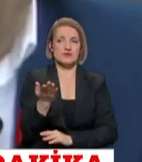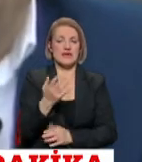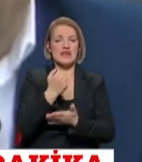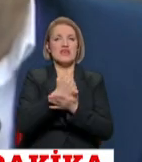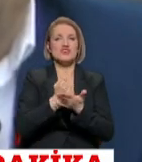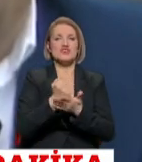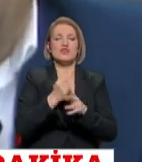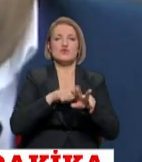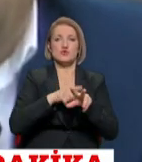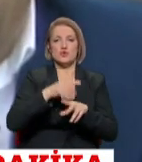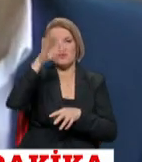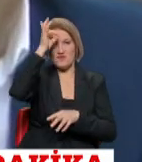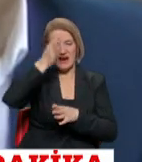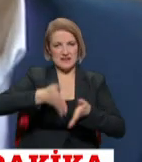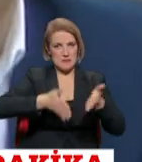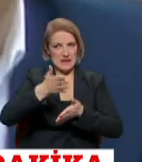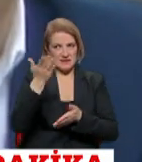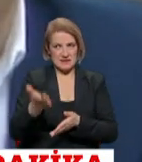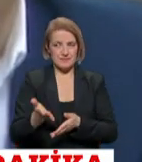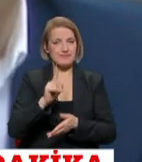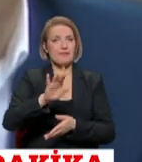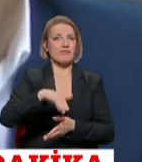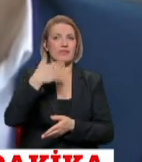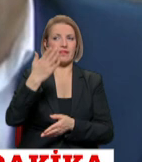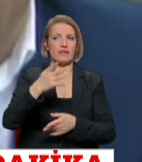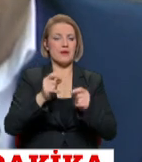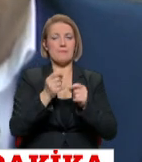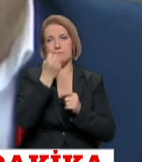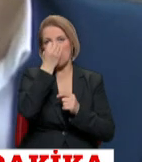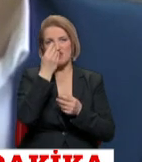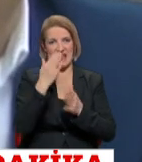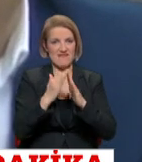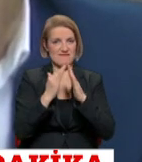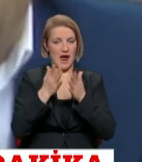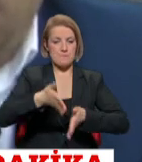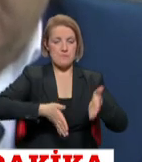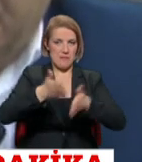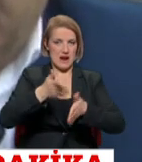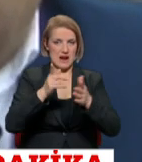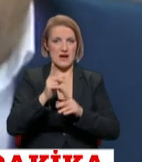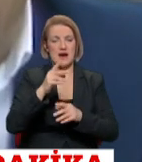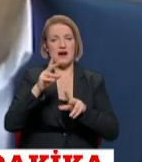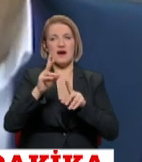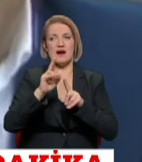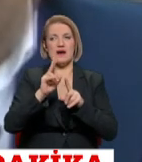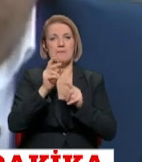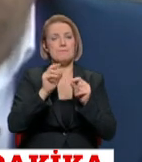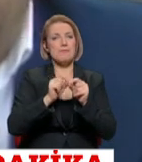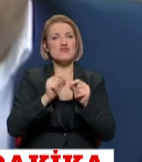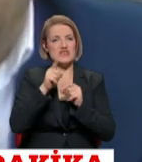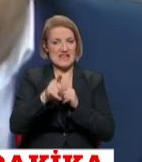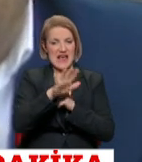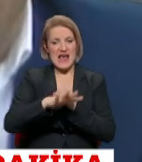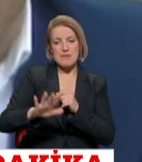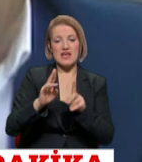Yeşilyurt, Fatih Mahallesi, evet. Dayalık Mahallesi, ondan sonra Bahçeli Evler, İmam Ağa, Bahçecik,